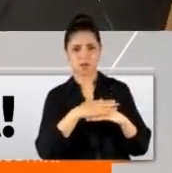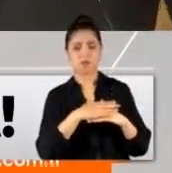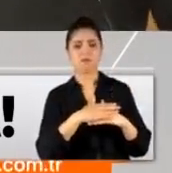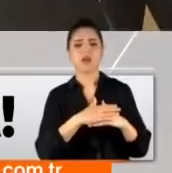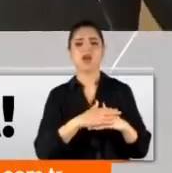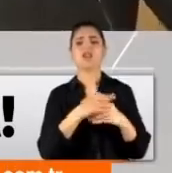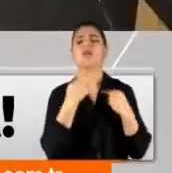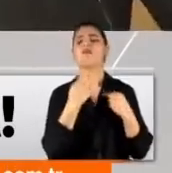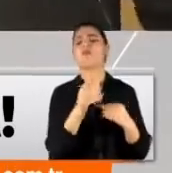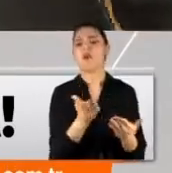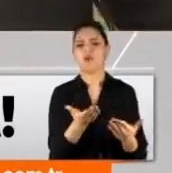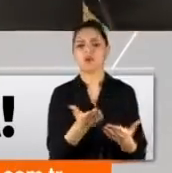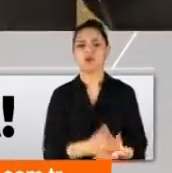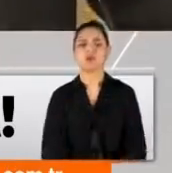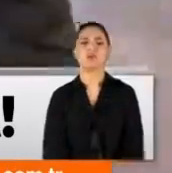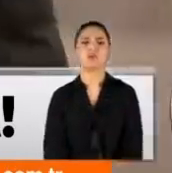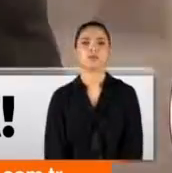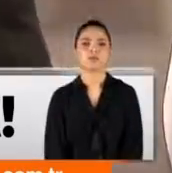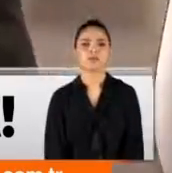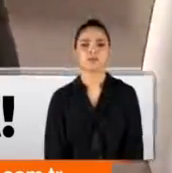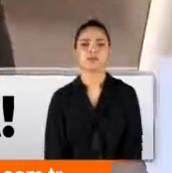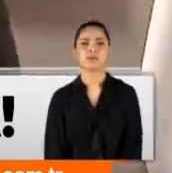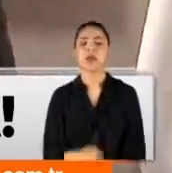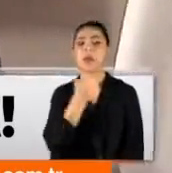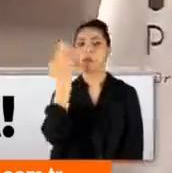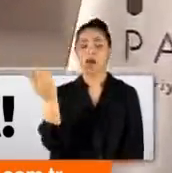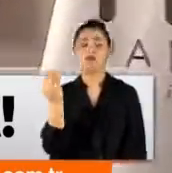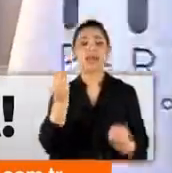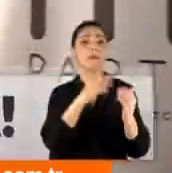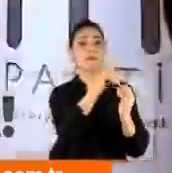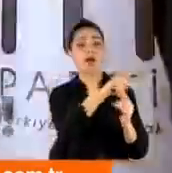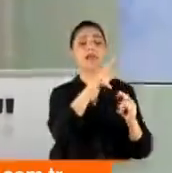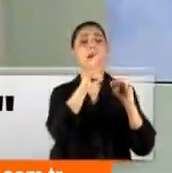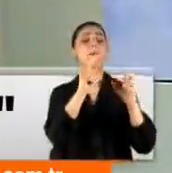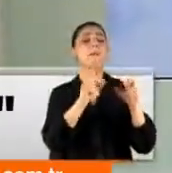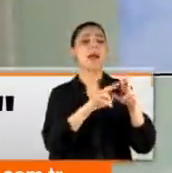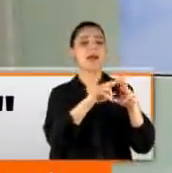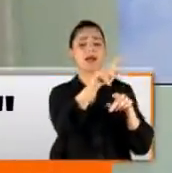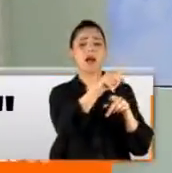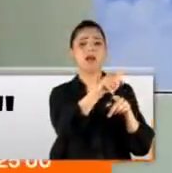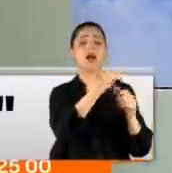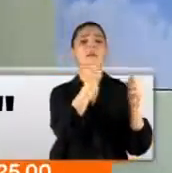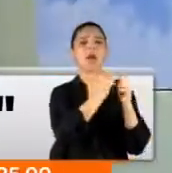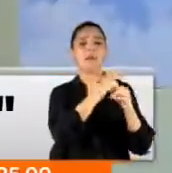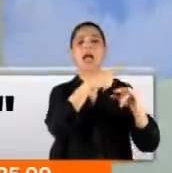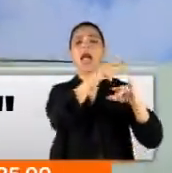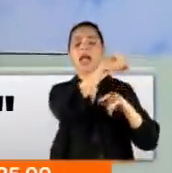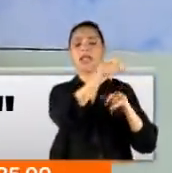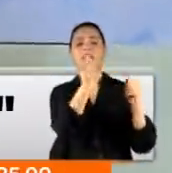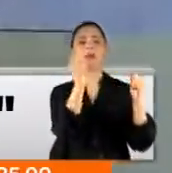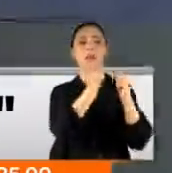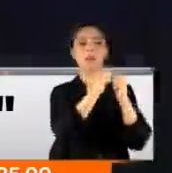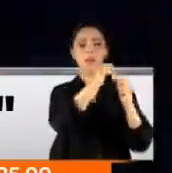yalnızca kuru gürültü, nafile çırpınıştır. Bahçeli İyi Parti'yi PKK'nın dümen suyuna kapılmış, HDP'nin kanlı